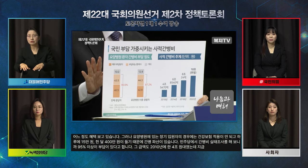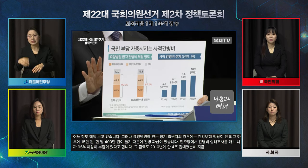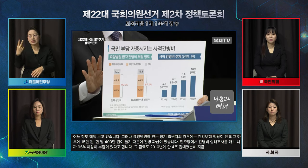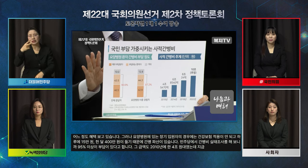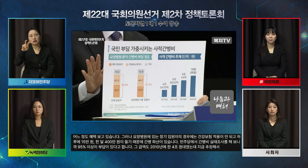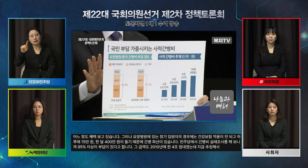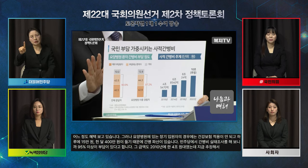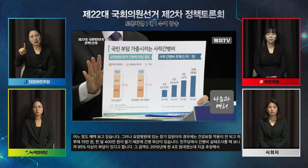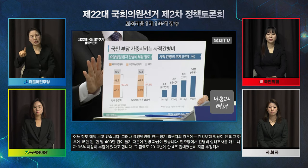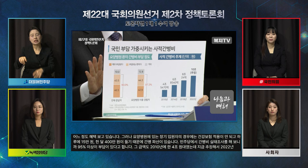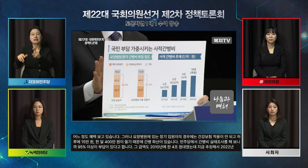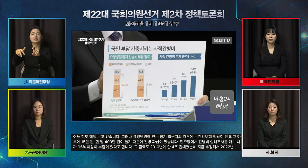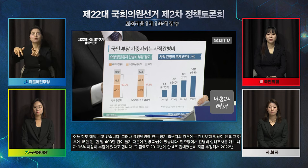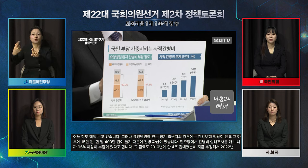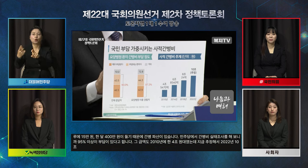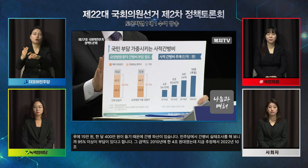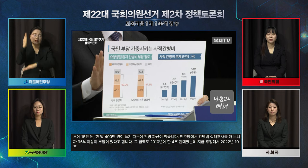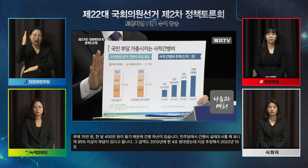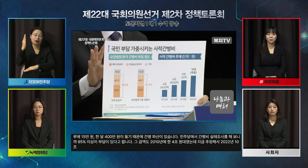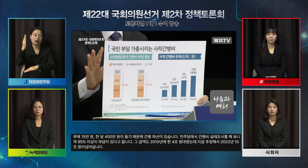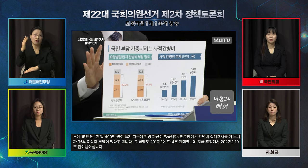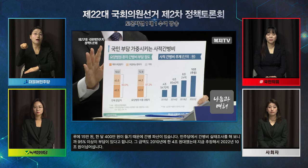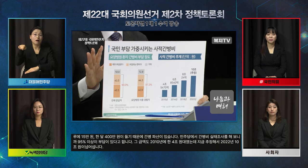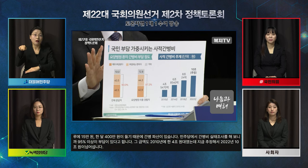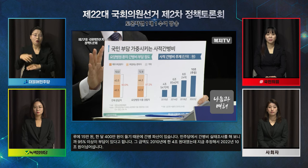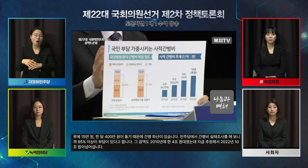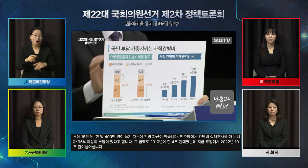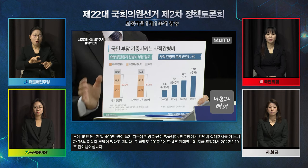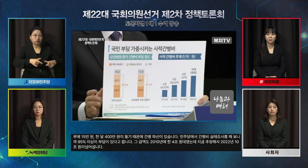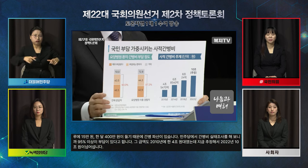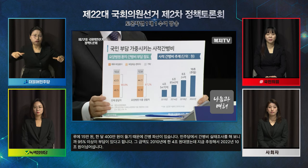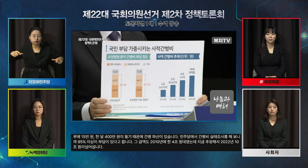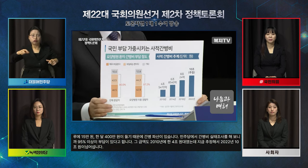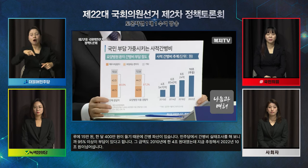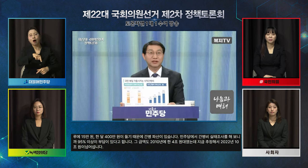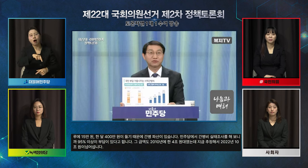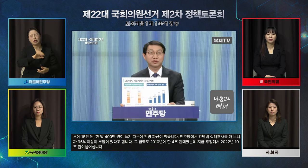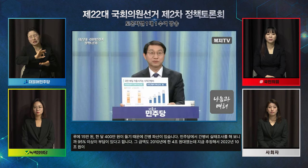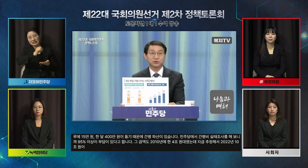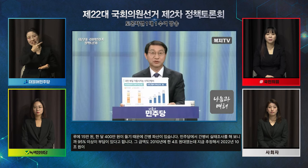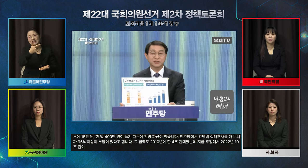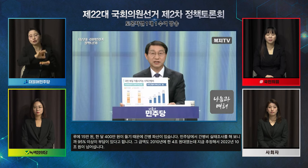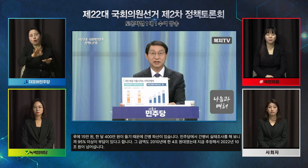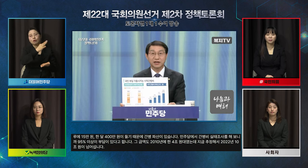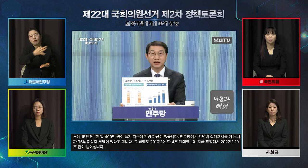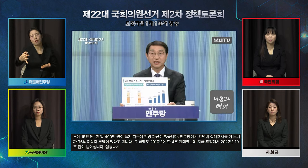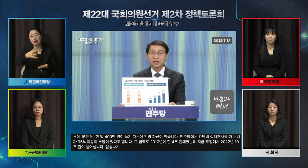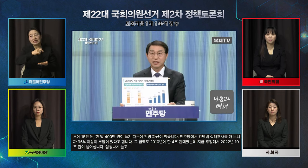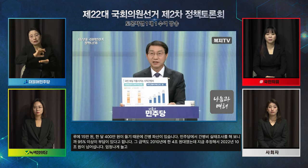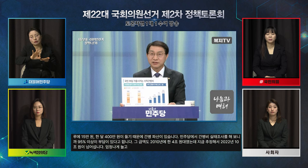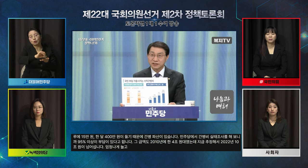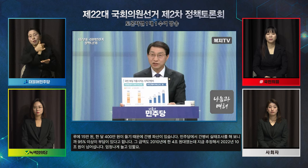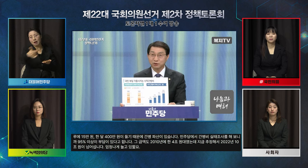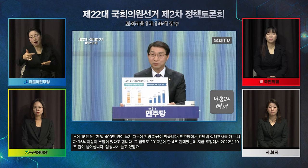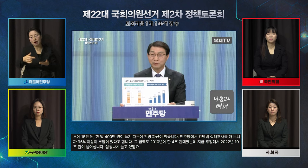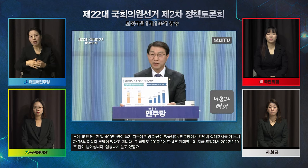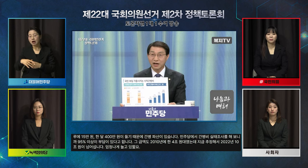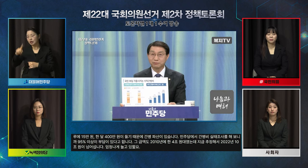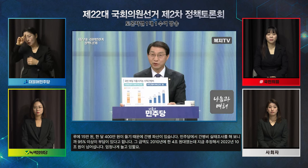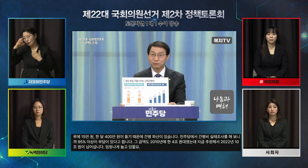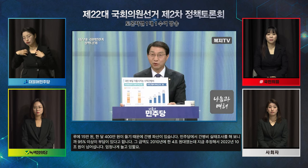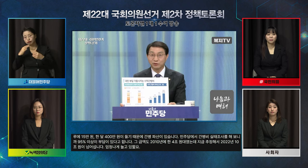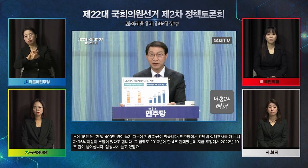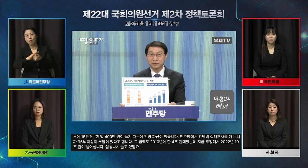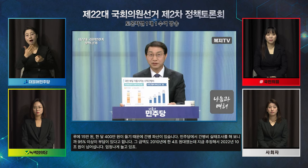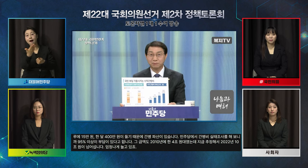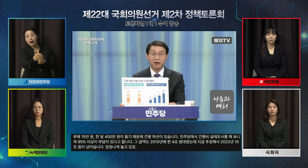2020년 10조 원이 넘어섭니다. 엄청나게 늘어나고 있는 거죠. 국가가 그동안에 뒷짐지고 있는 사이에 사적보험인